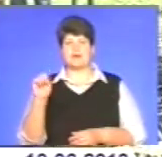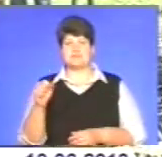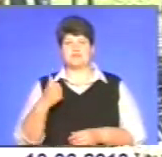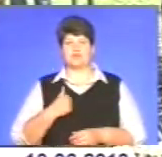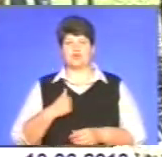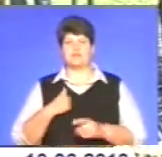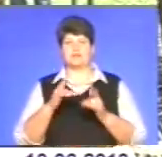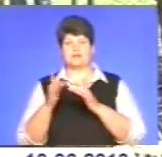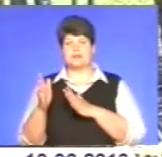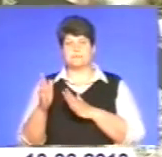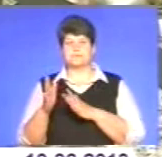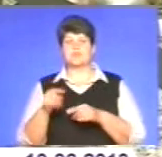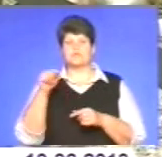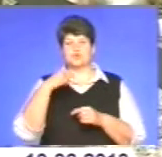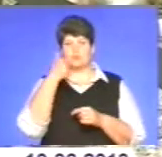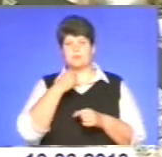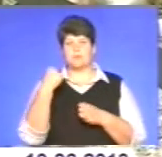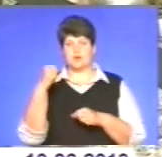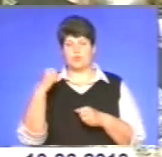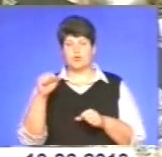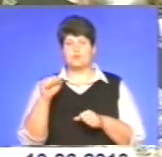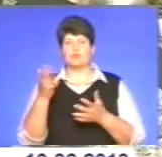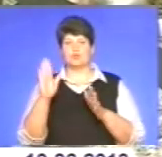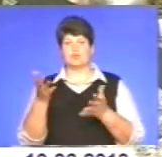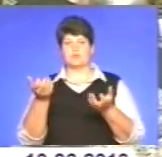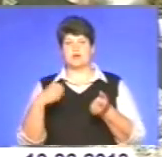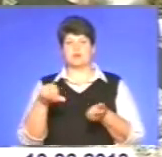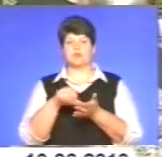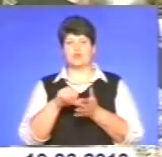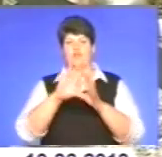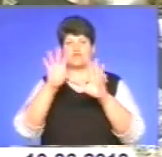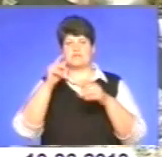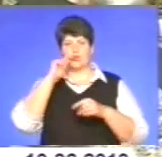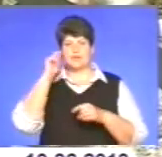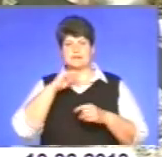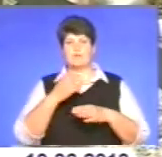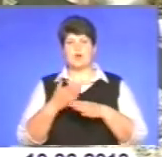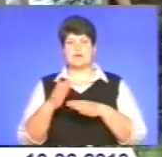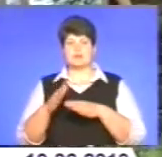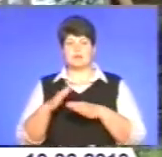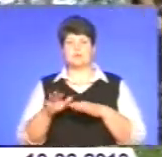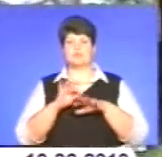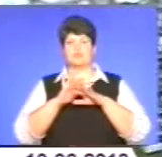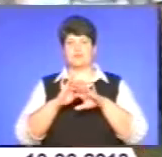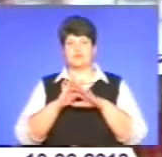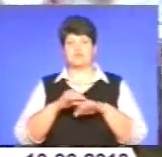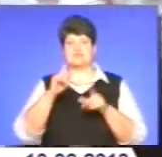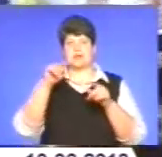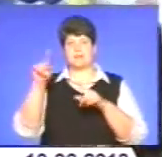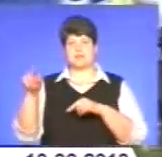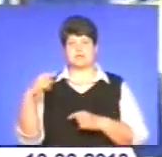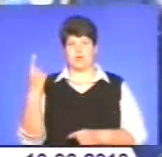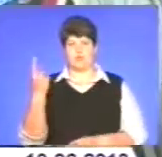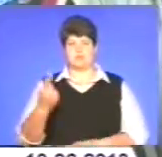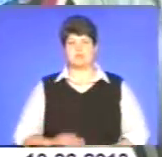ліцей-інтернат. Цьогорічні переможці гри «Сокіл» братимуть участь у всеукраїнському етапі, який проходитиме у Закарпатській